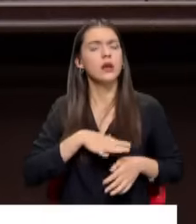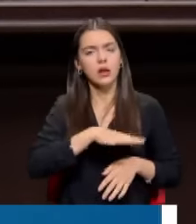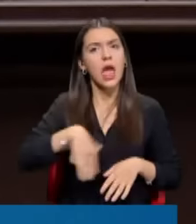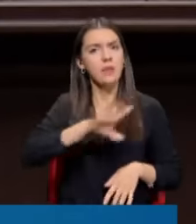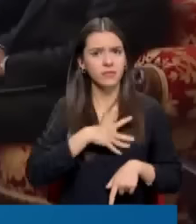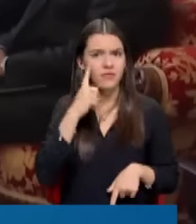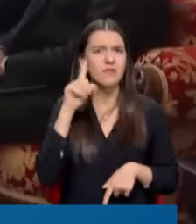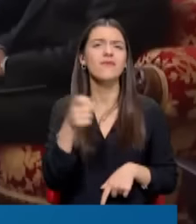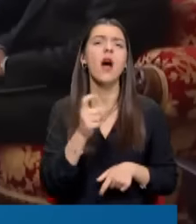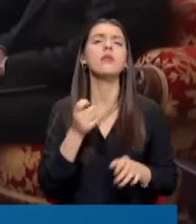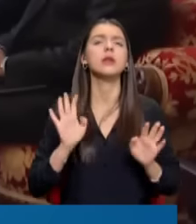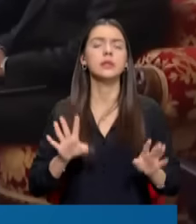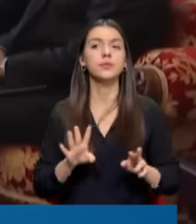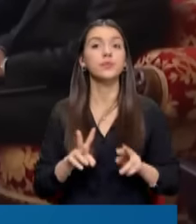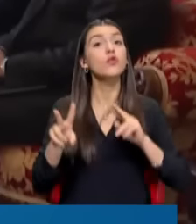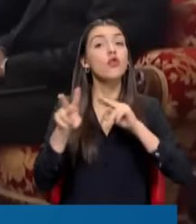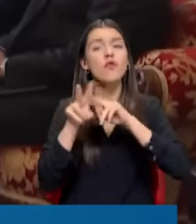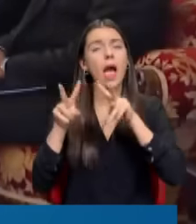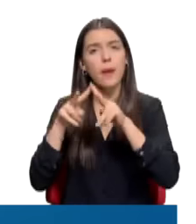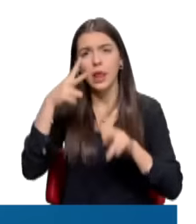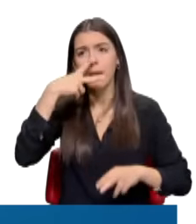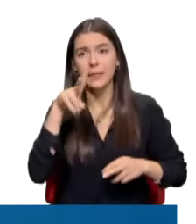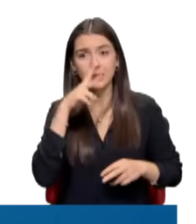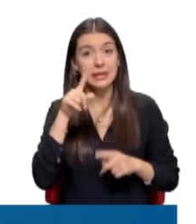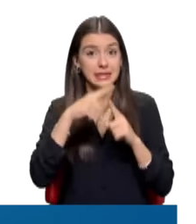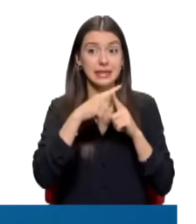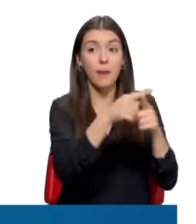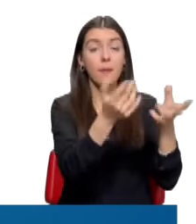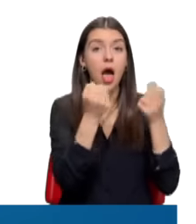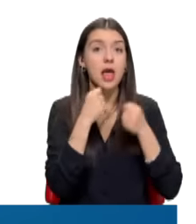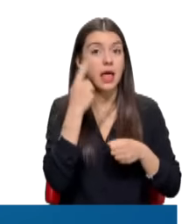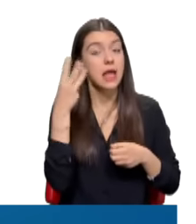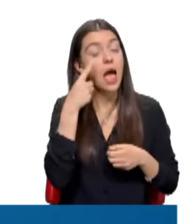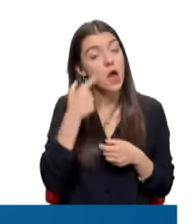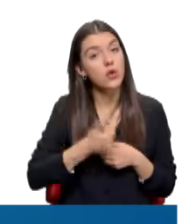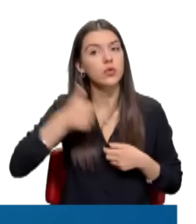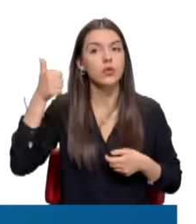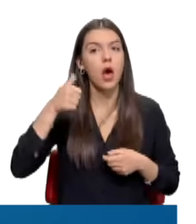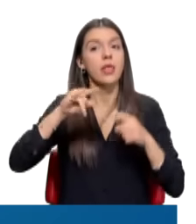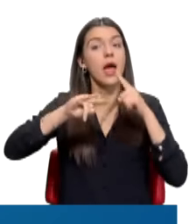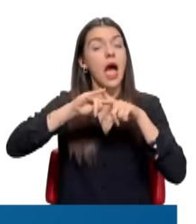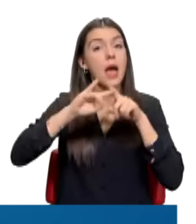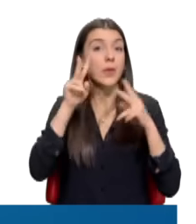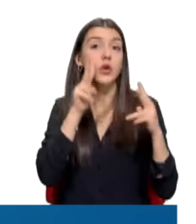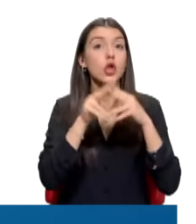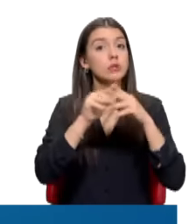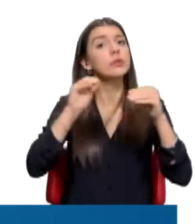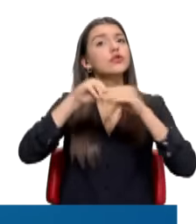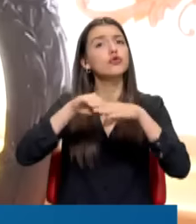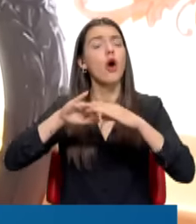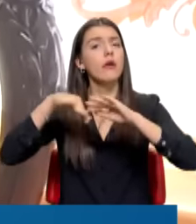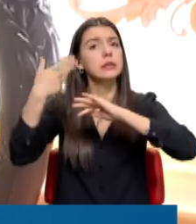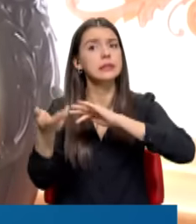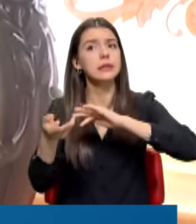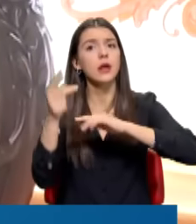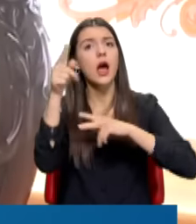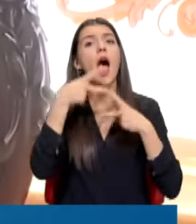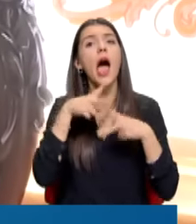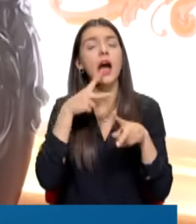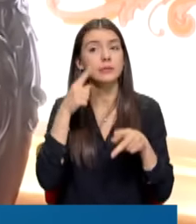elbette farkındayız. Kuvayi Milliye benzetmesi tepki çeken Cumhurbaşkanı Erdoğan Haniye görüşmesi sonrası Haniye yaptığı